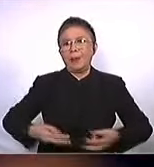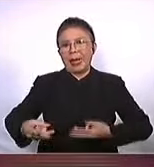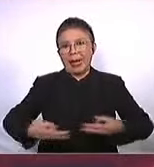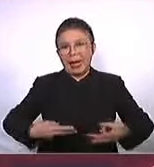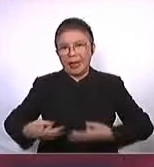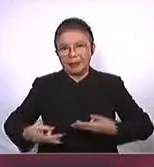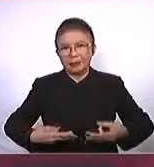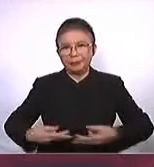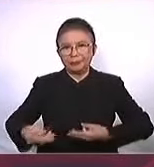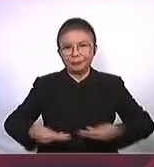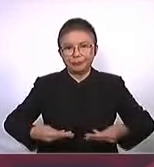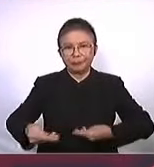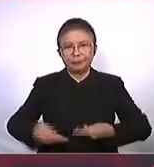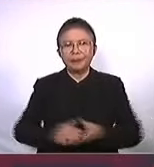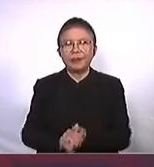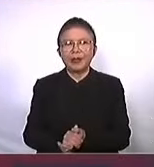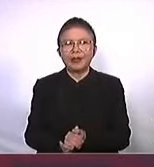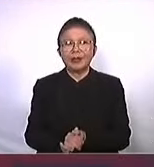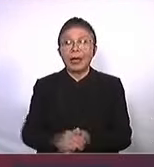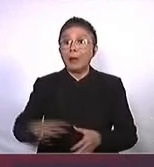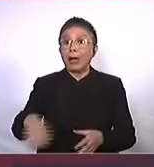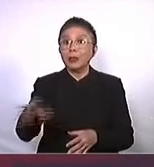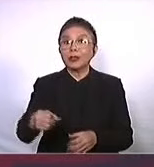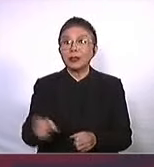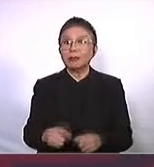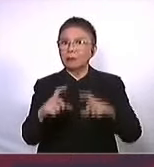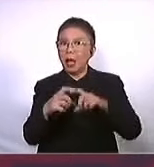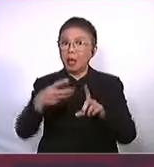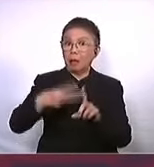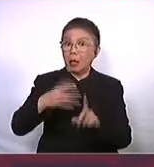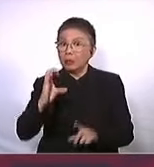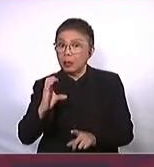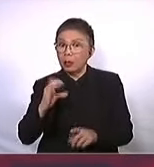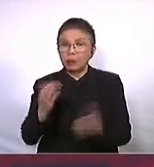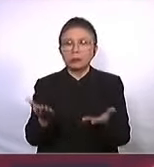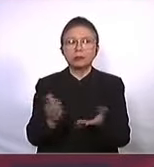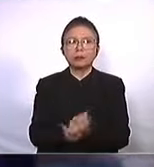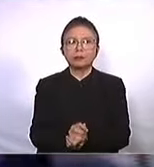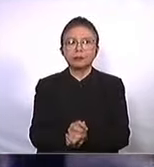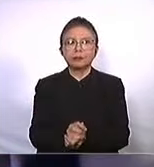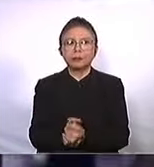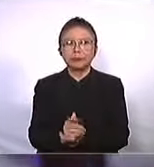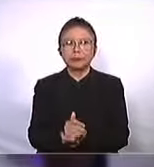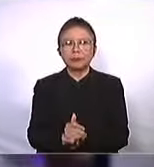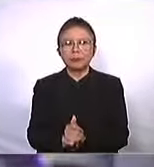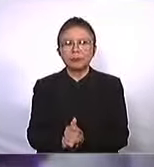Perdagangan. Ya. Dan Bapak Aditya Wardono untuk membantu kita mengundi huruf A, B, atau C.